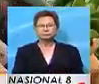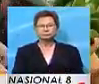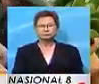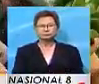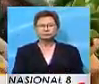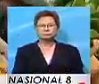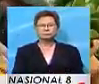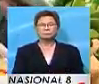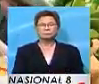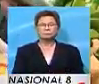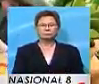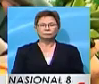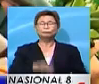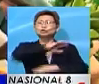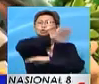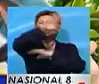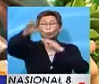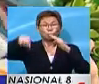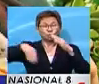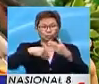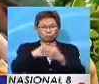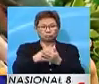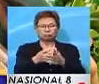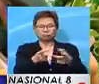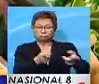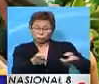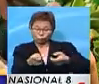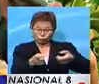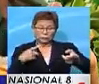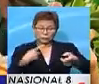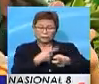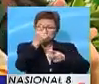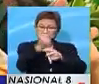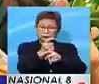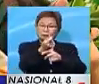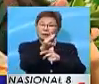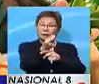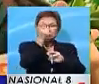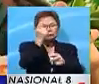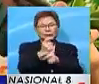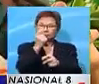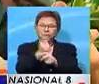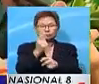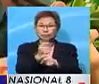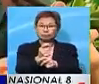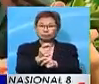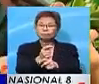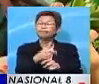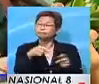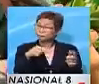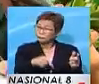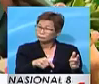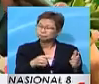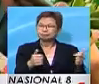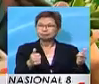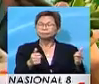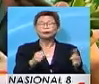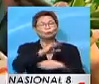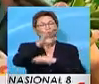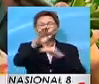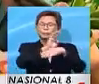secara keseluruhan kawalan yang kita tetapkan harga-harga kawalan yang telah kita tetapkan ini mereka